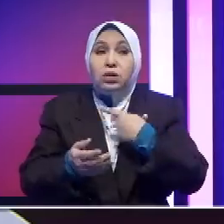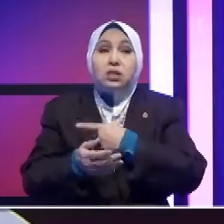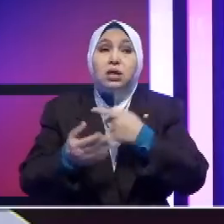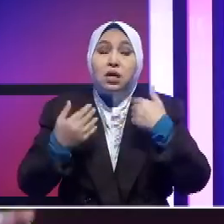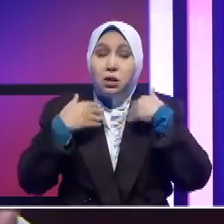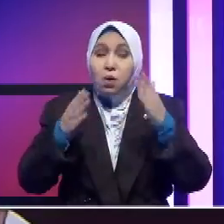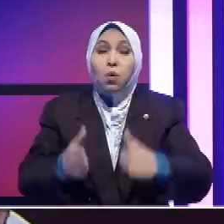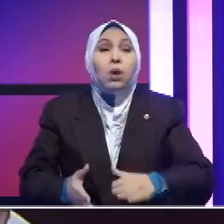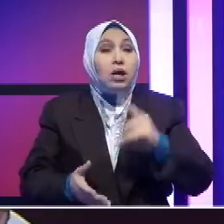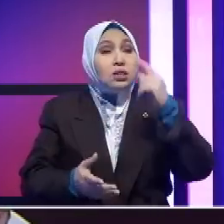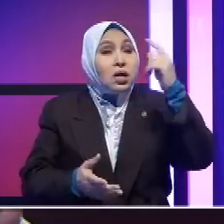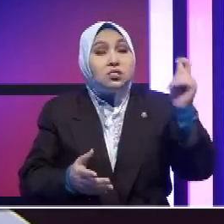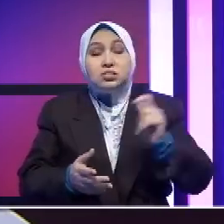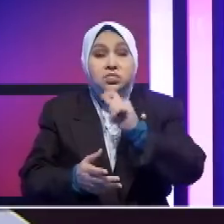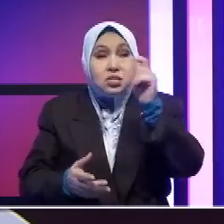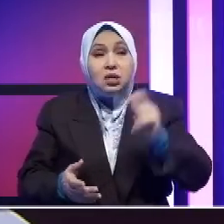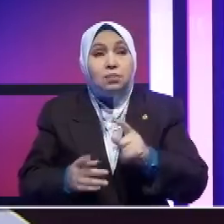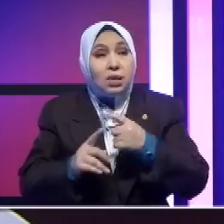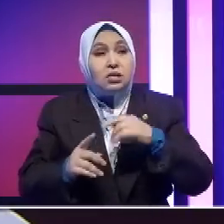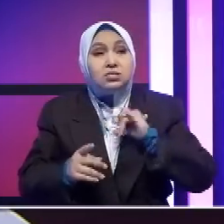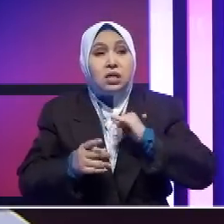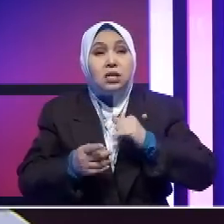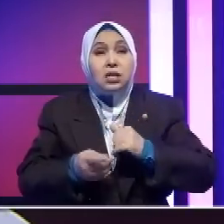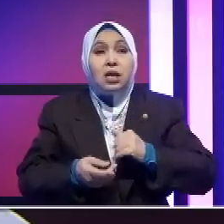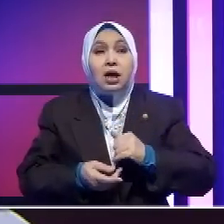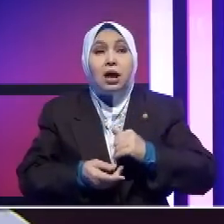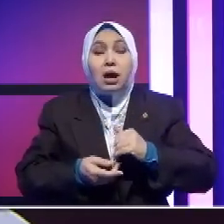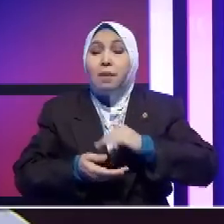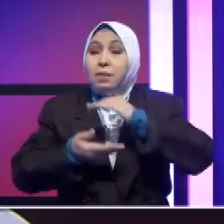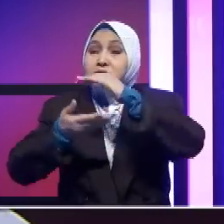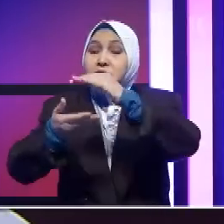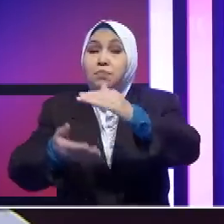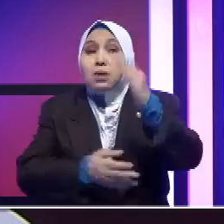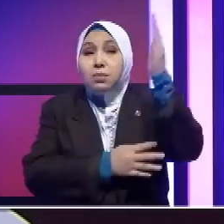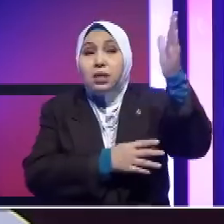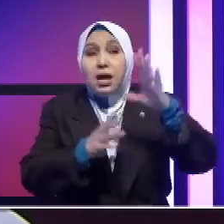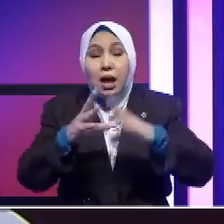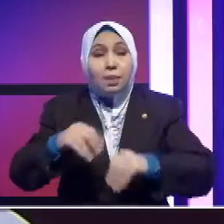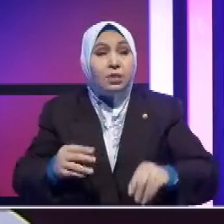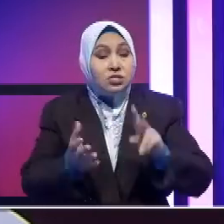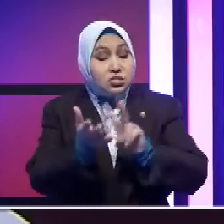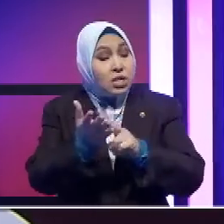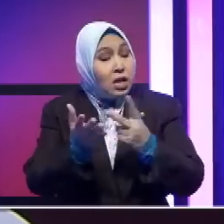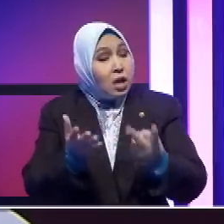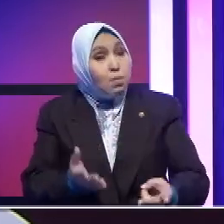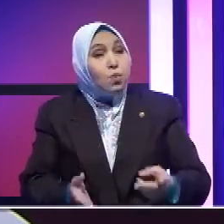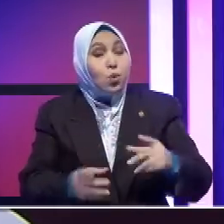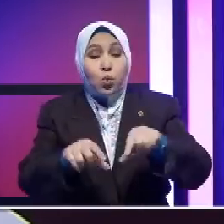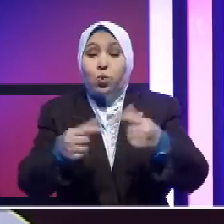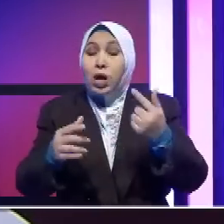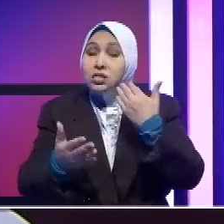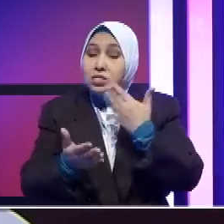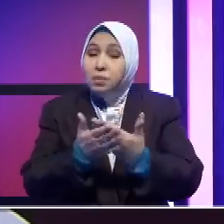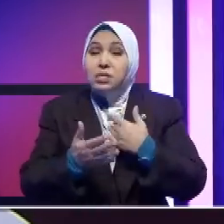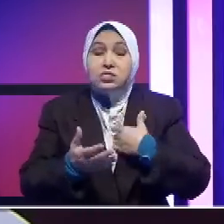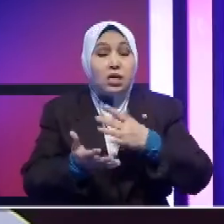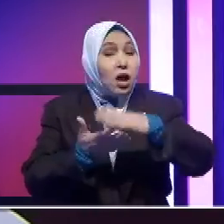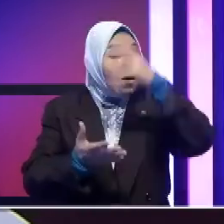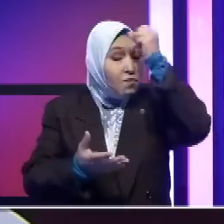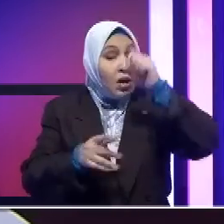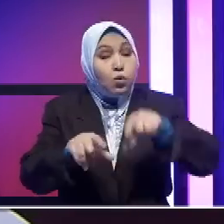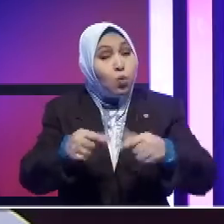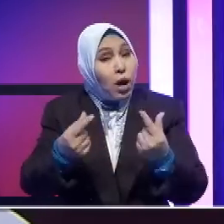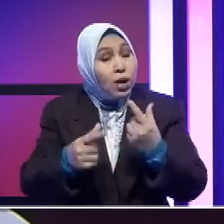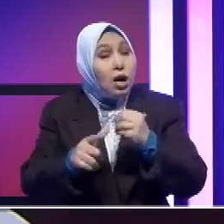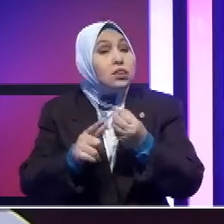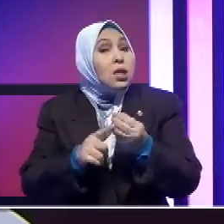ada orang tanya, Ustaz, ya, bila saya ni nak menyampaikan kepada kawan saya, nak tunggu habis tadabbur Quran ke, sampai saya hafal Quran ke,